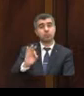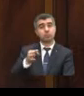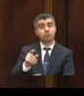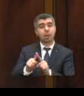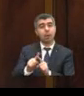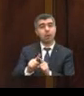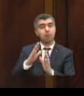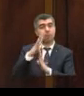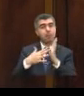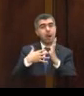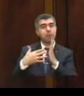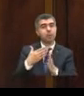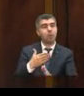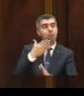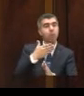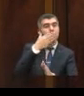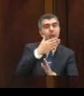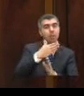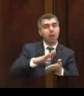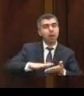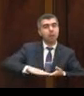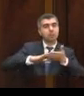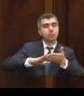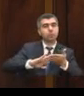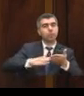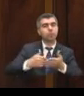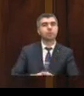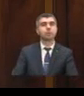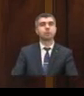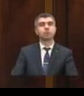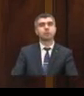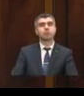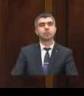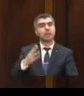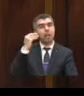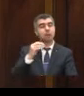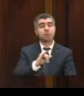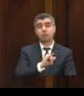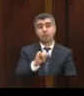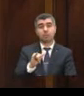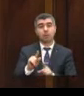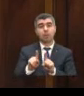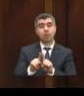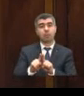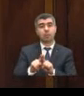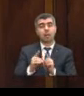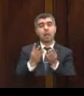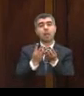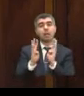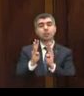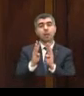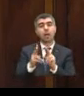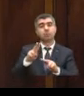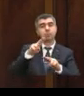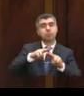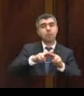المستقبلية للدفع بالعجلة التنموية دون أن نغفل ما قامت به لجنة اليقظة من مجهودات